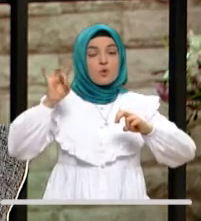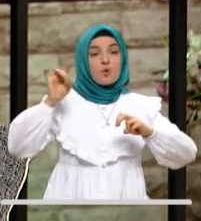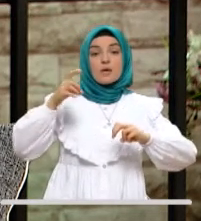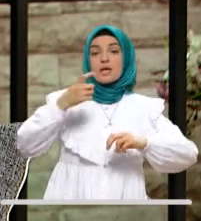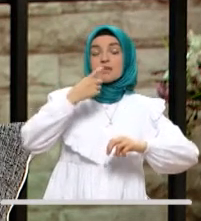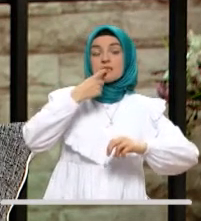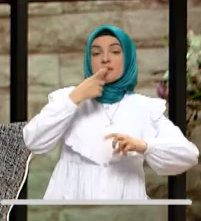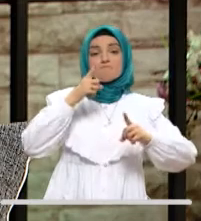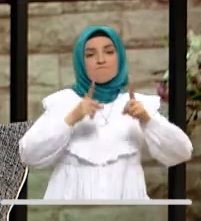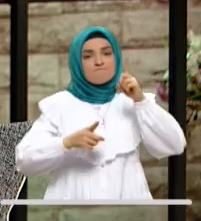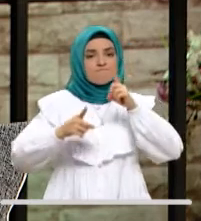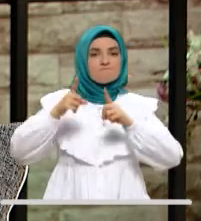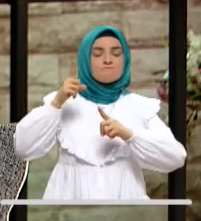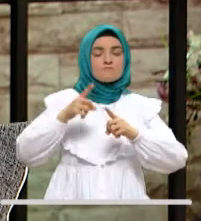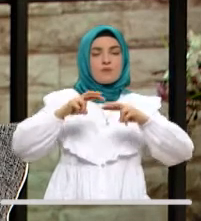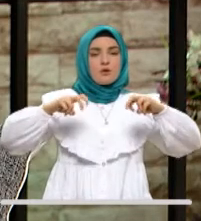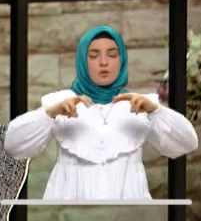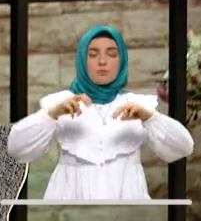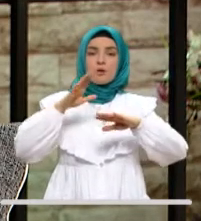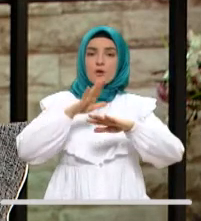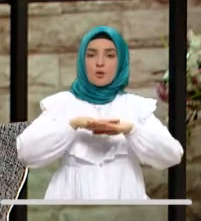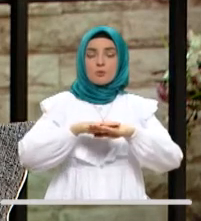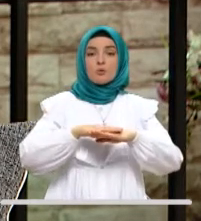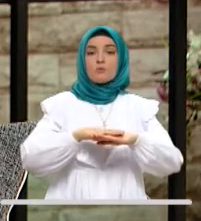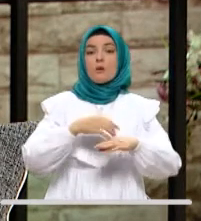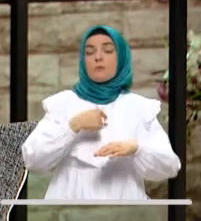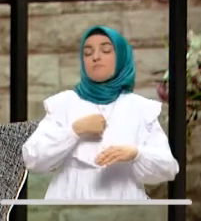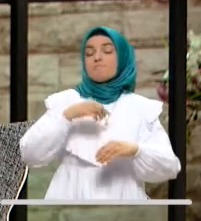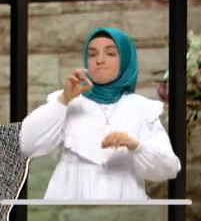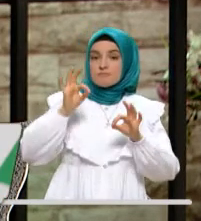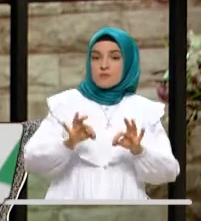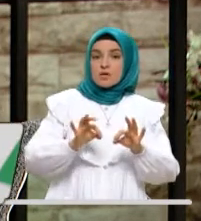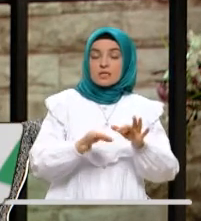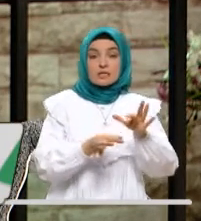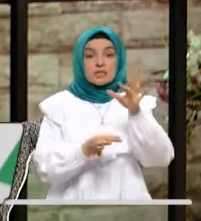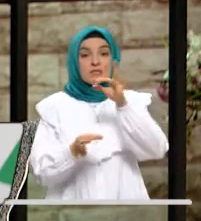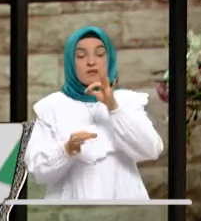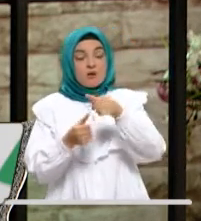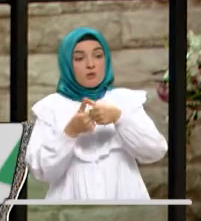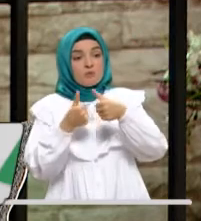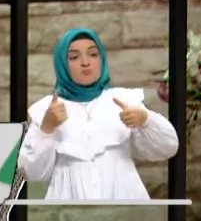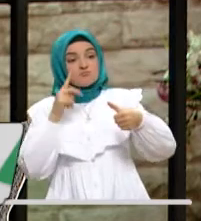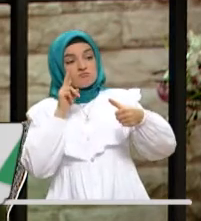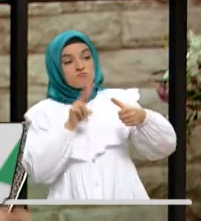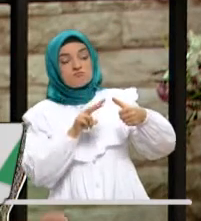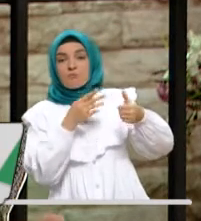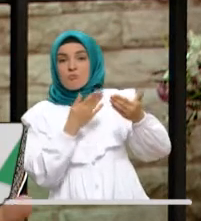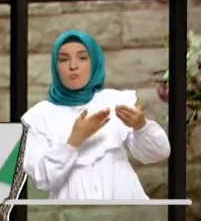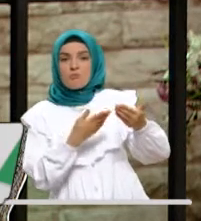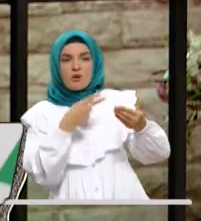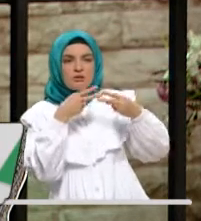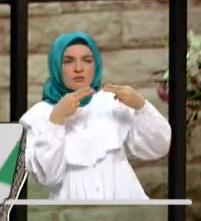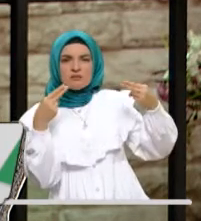civarıdır ben bu konularda araştırma yapıyorum. İlk başladığım zamanlar gerçekten insanlar daha uzaktı. Aa, böyle hani bu hikaye anlatıyor,